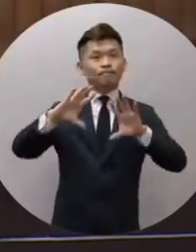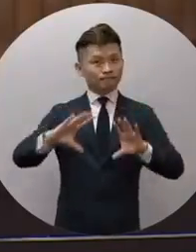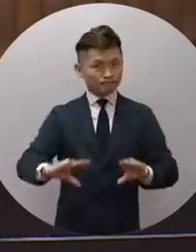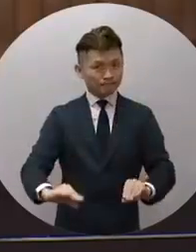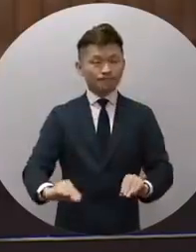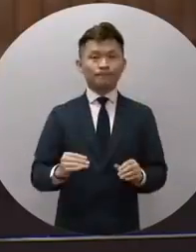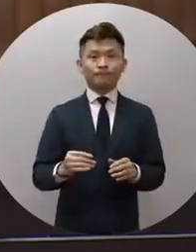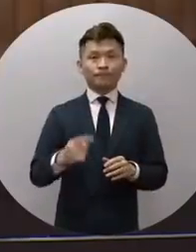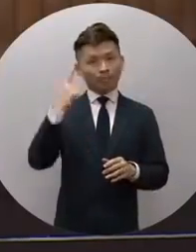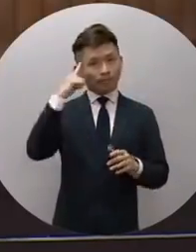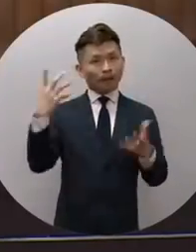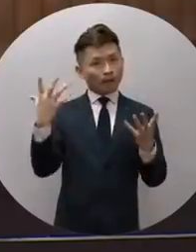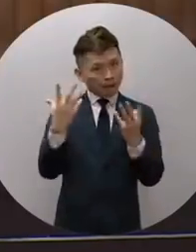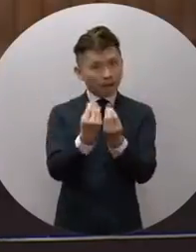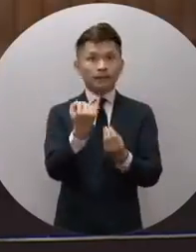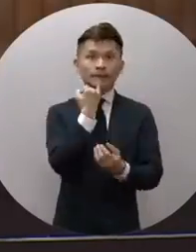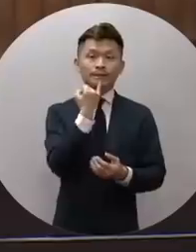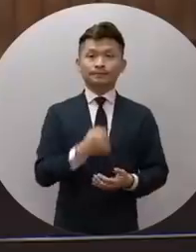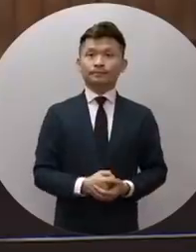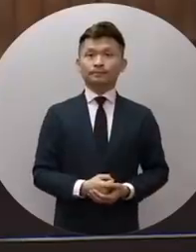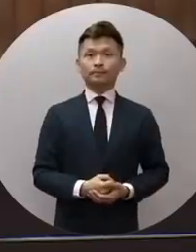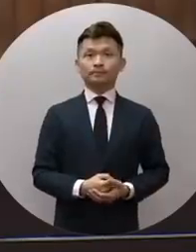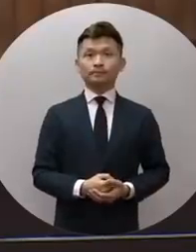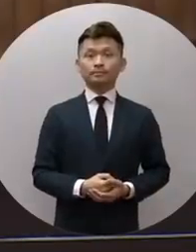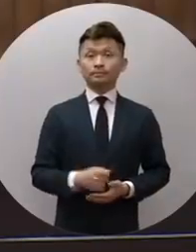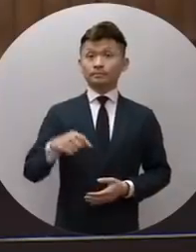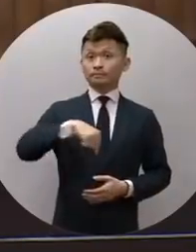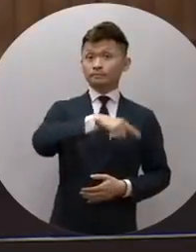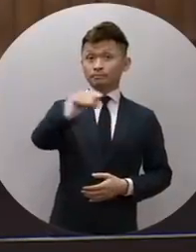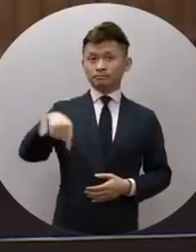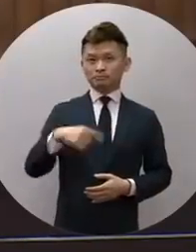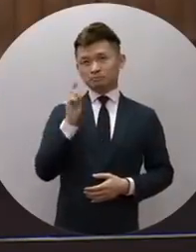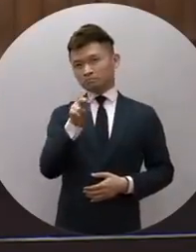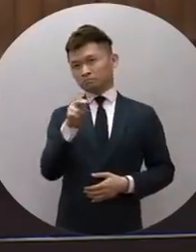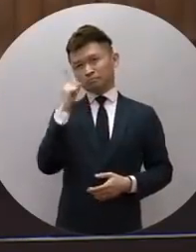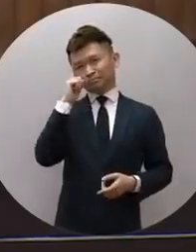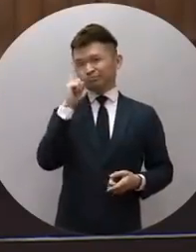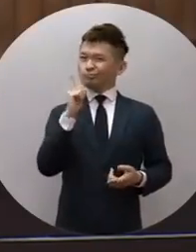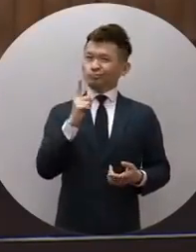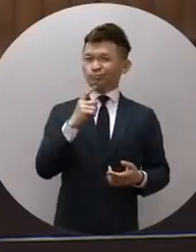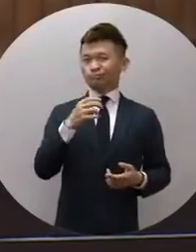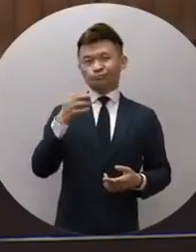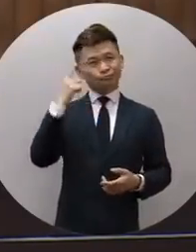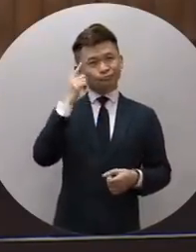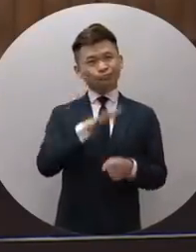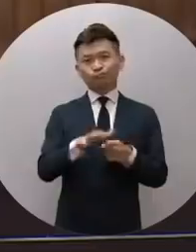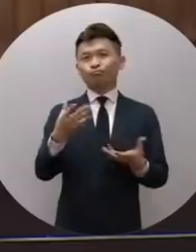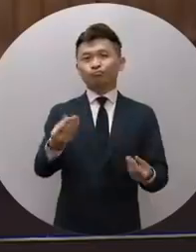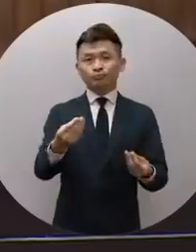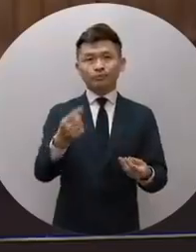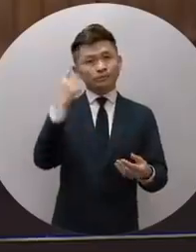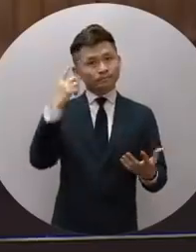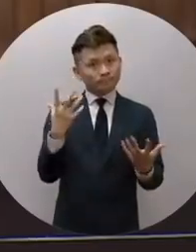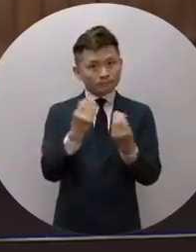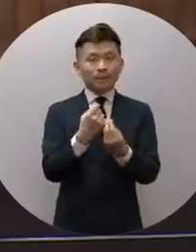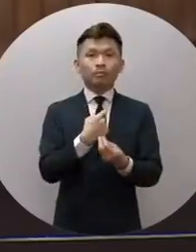立与分歧。在大家虽不满意但能接受的共识下，提出